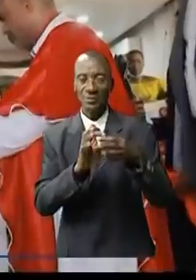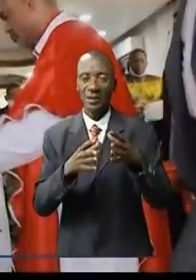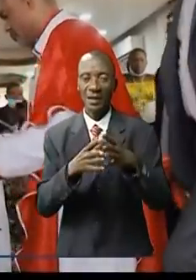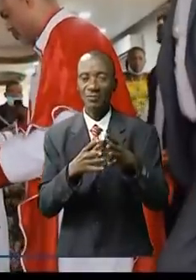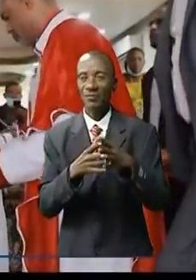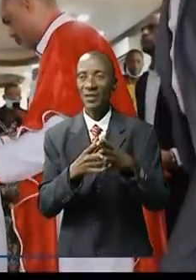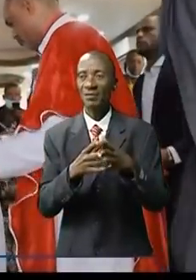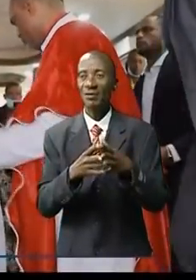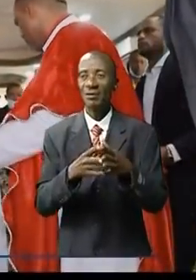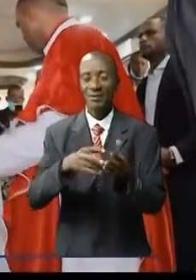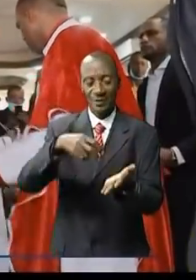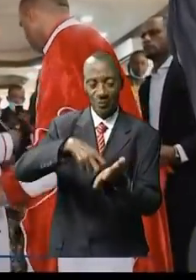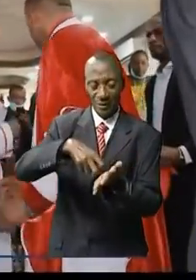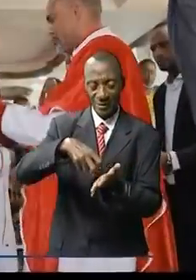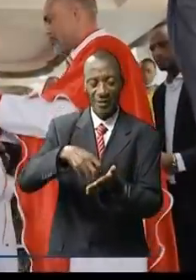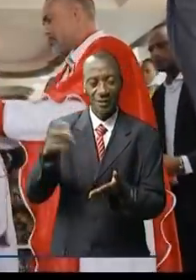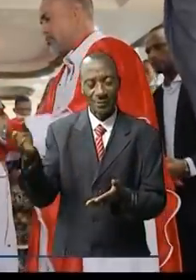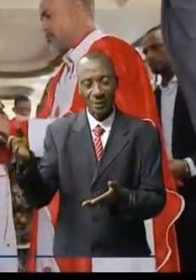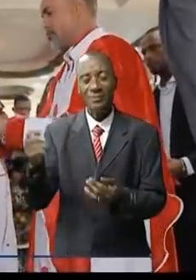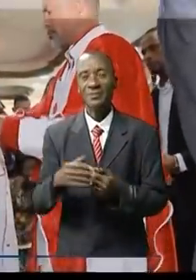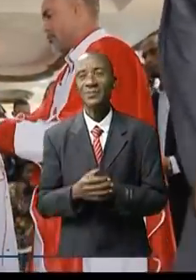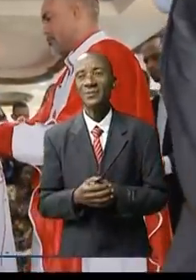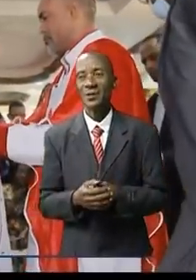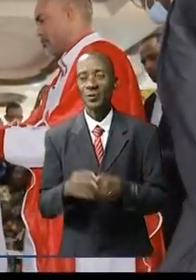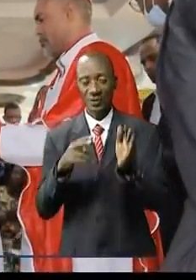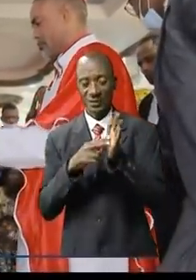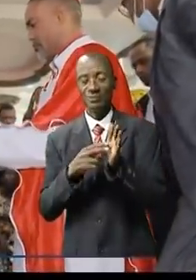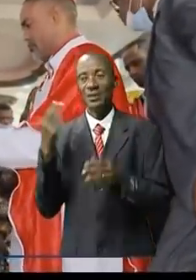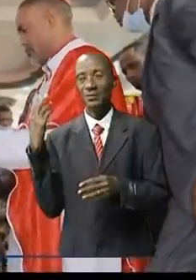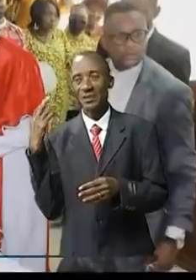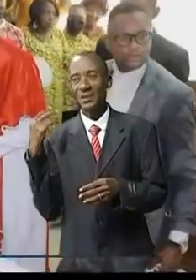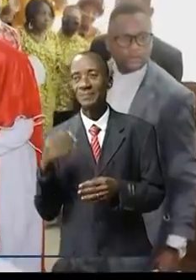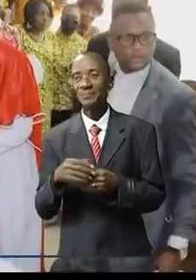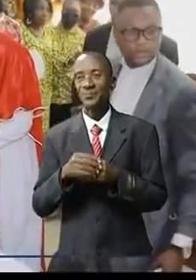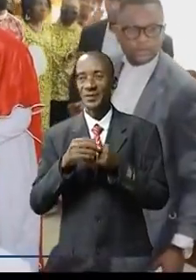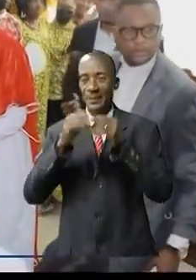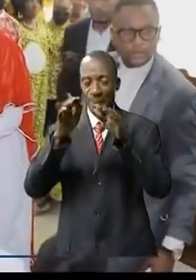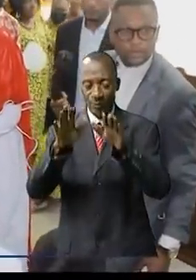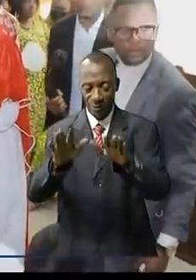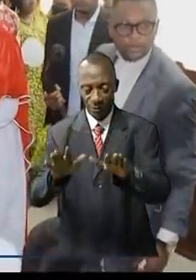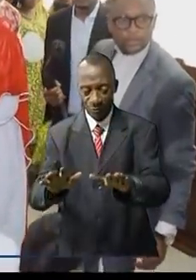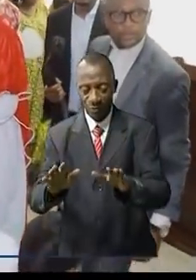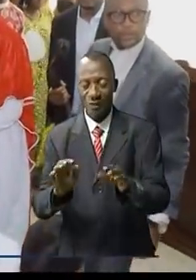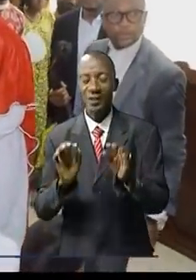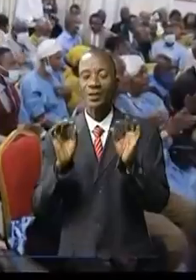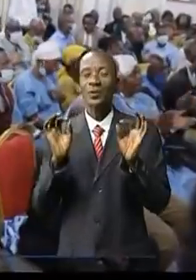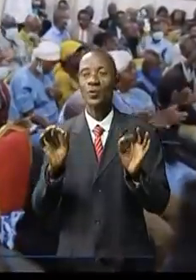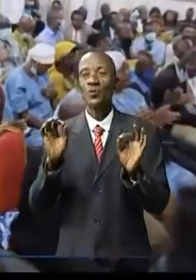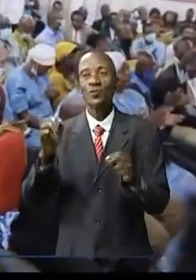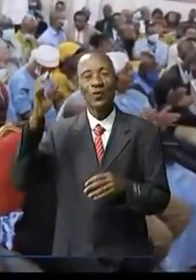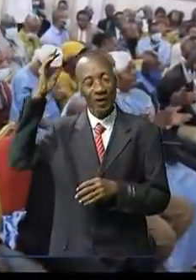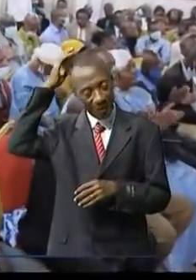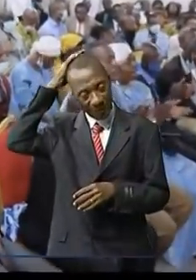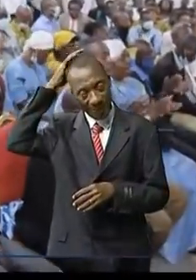des lois chrétiennes. Ces anciens révérends viennent d'être élevés au rang d'évêques. Ces 20 nouveaux évêques devront aussi